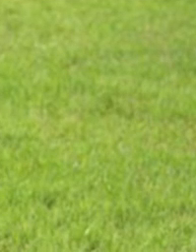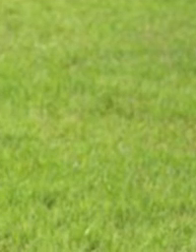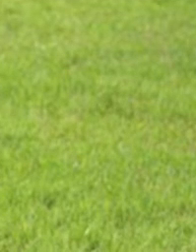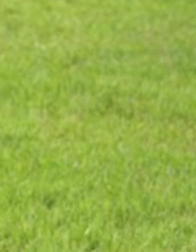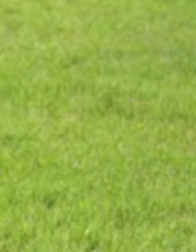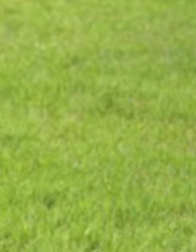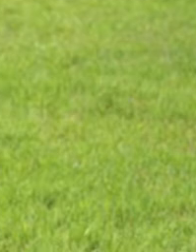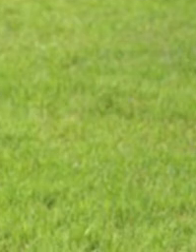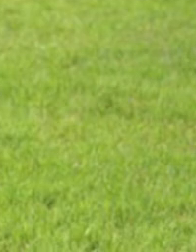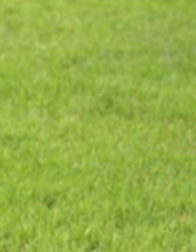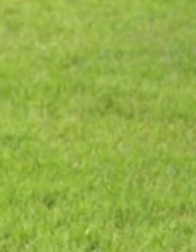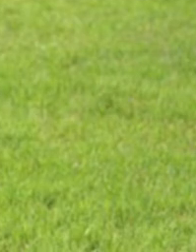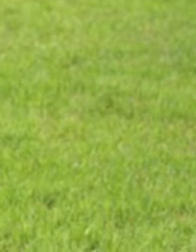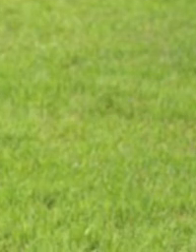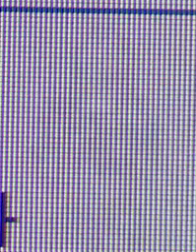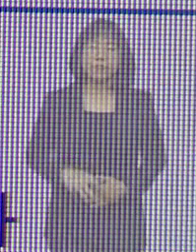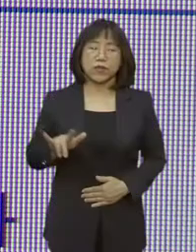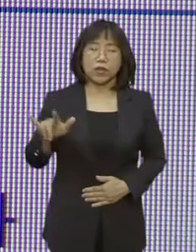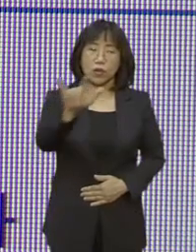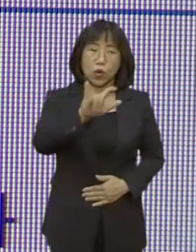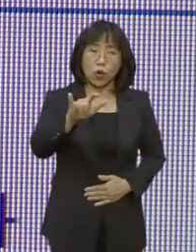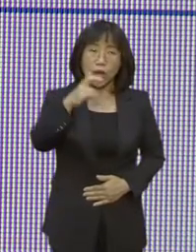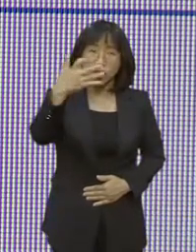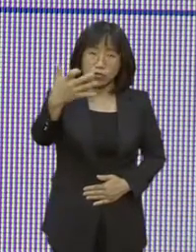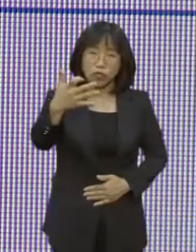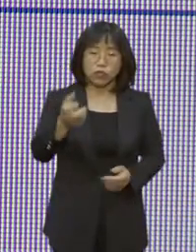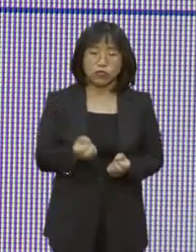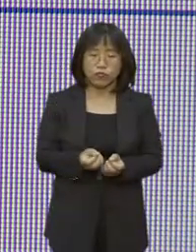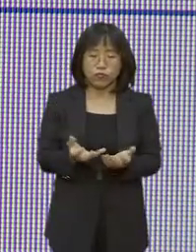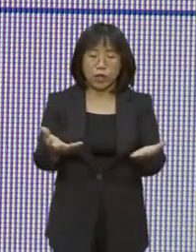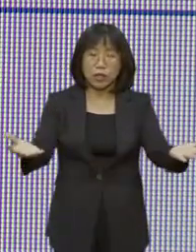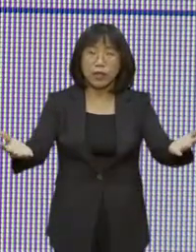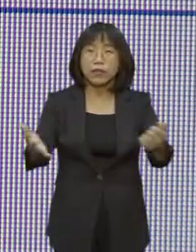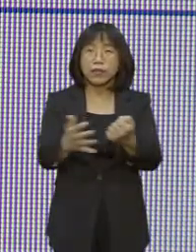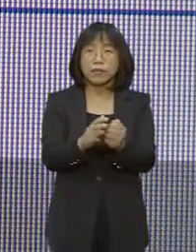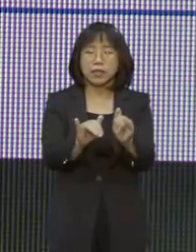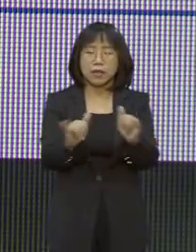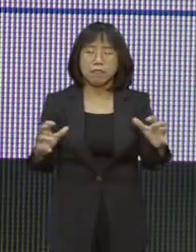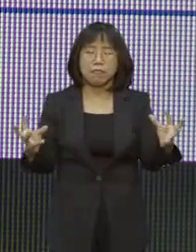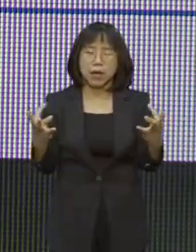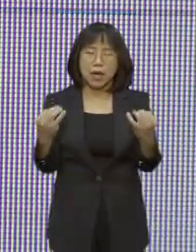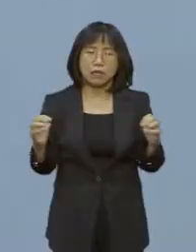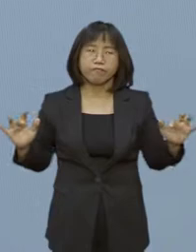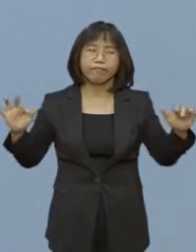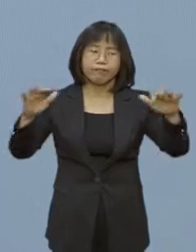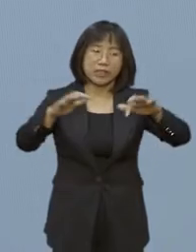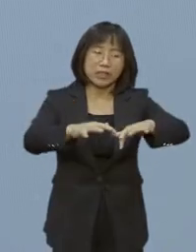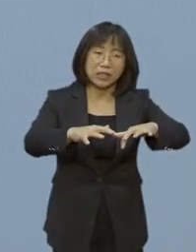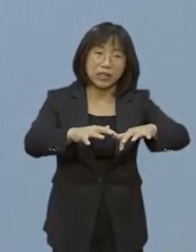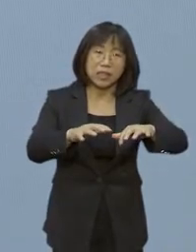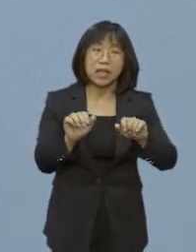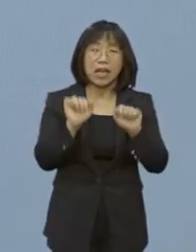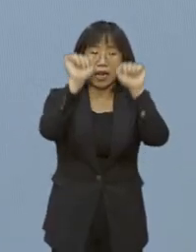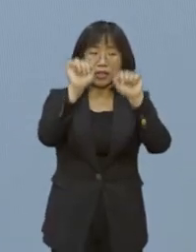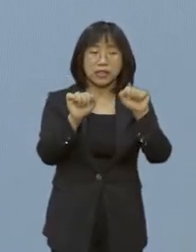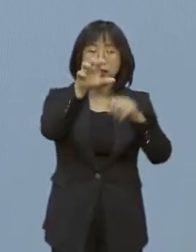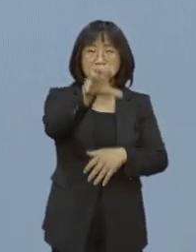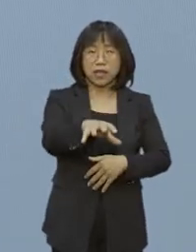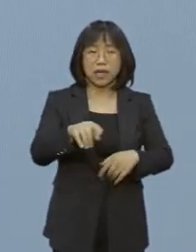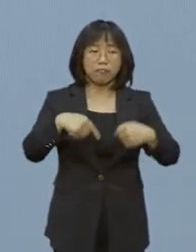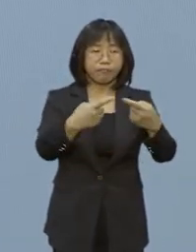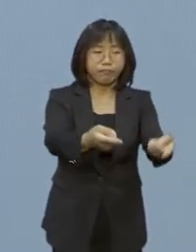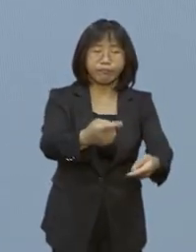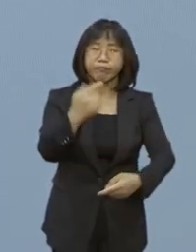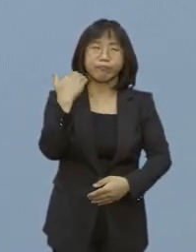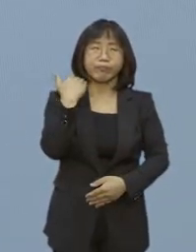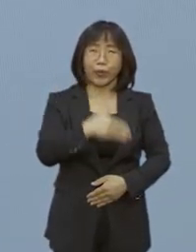강좌와 운동법을 소개합니다. 코로나19의 확산으로 사람이 많이 모이는 헬스장을 가지 못해 집에서 할